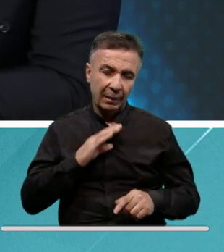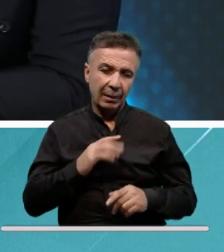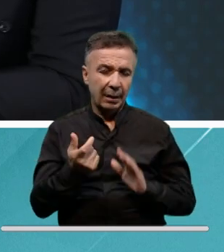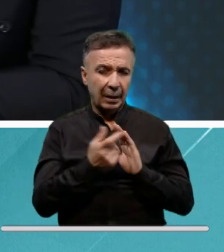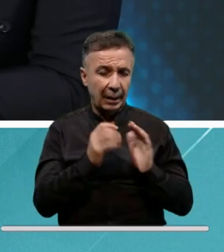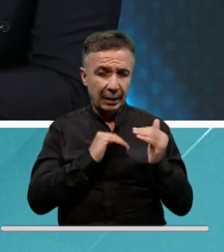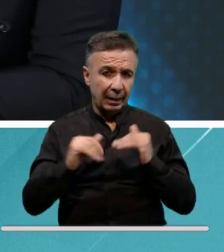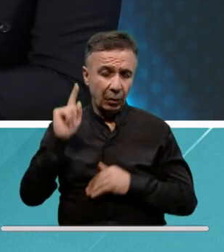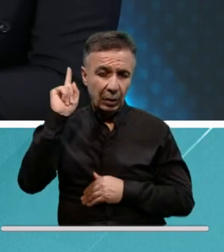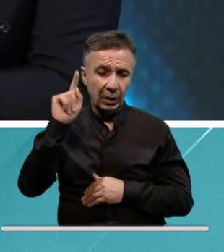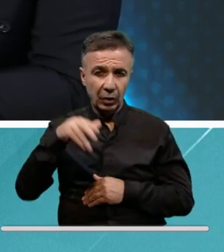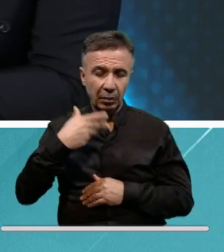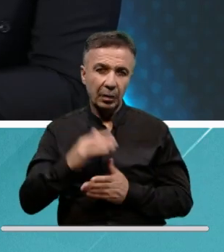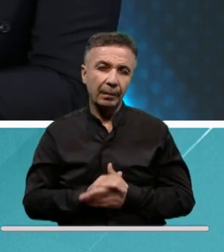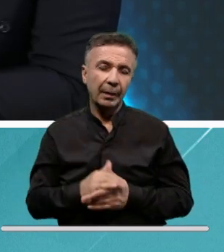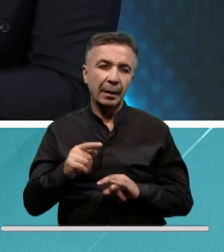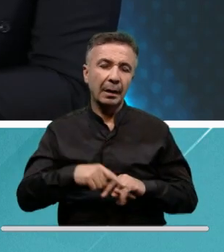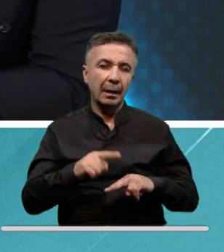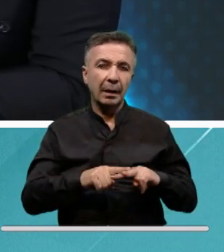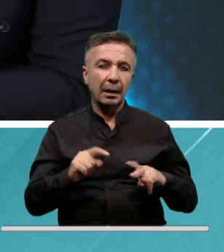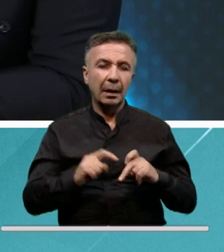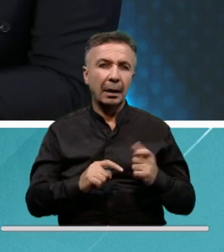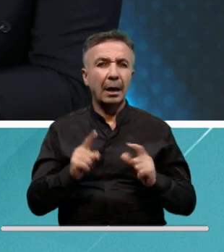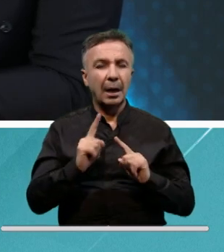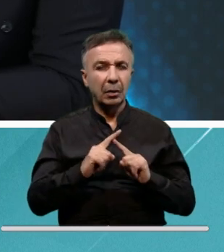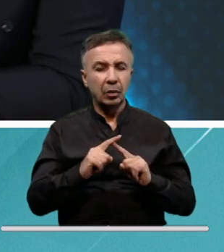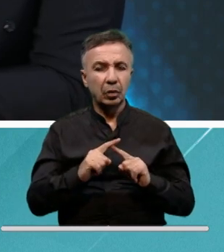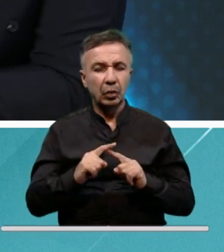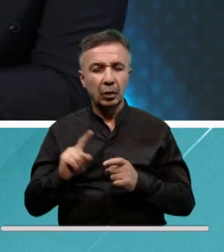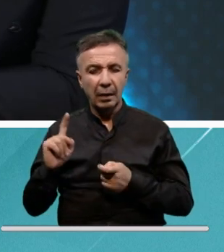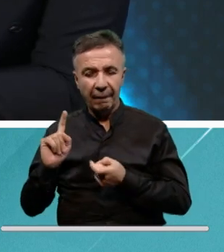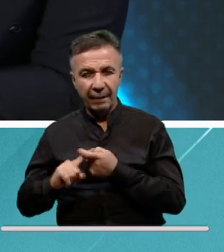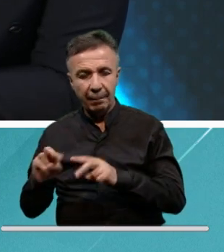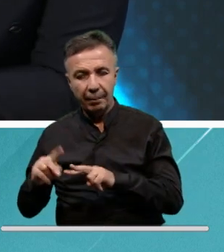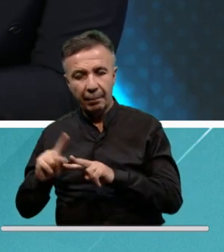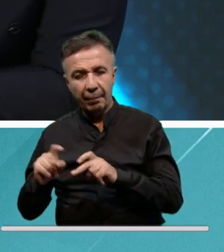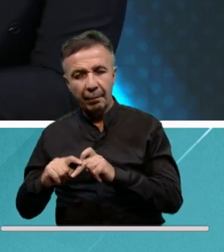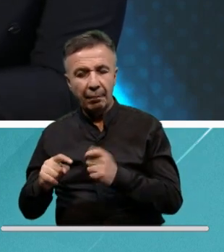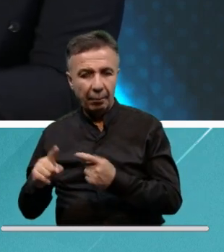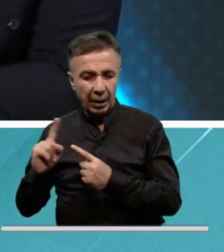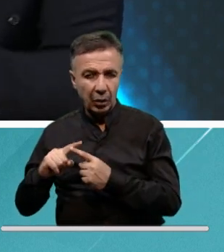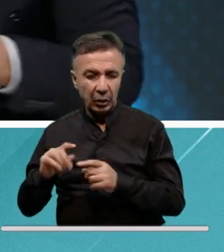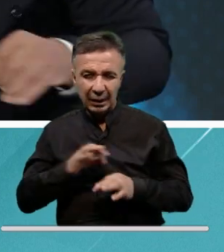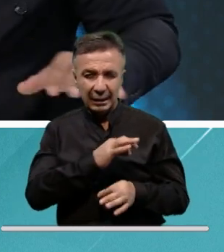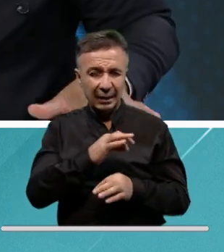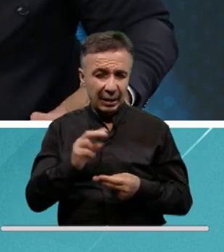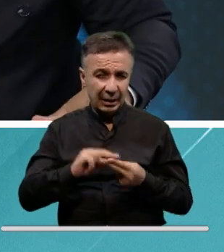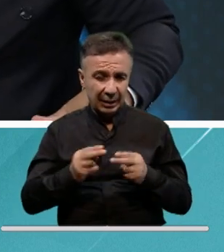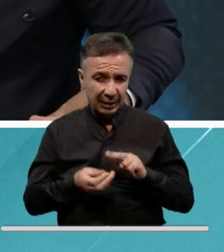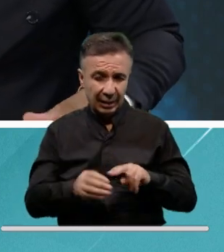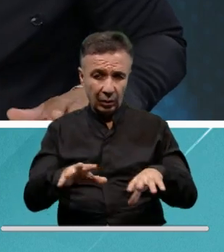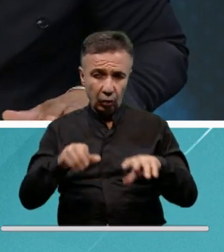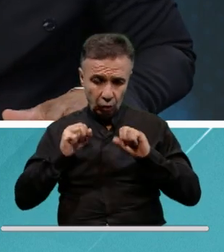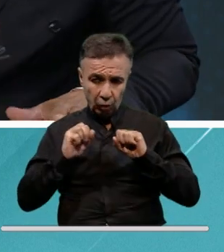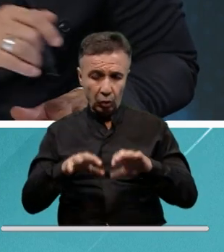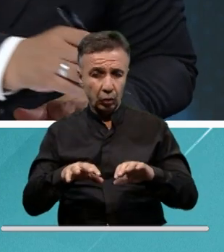mu Yüce Rabb im iz Harut ile Marut insanlara sihir ilmini öğretiyordu onlara diyorlardı ki biz bir